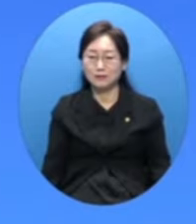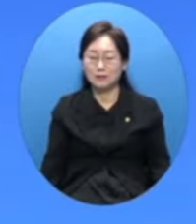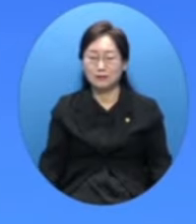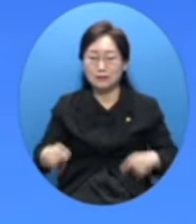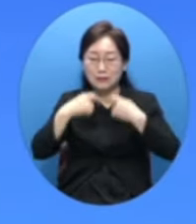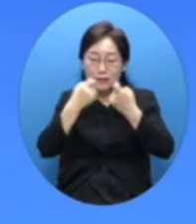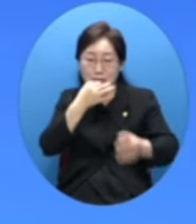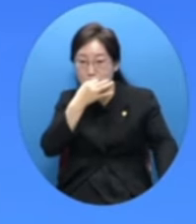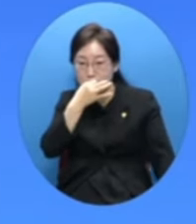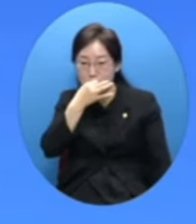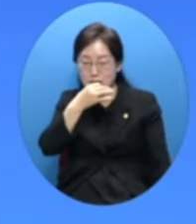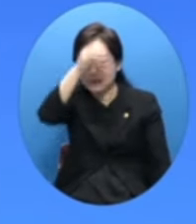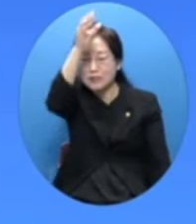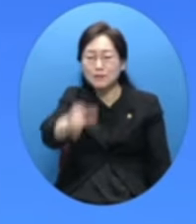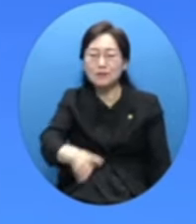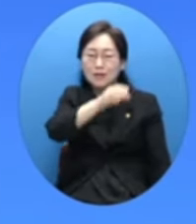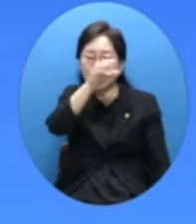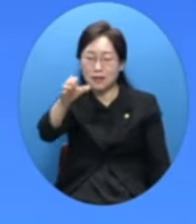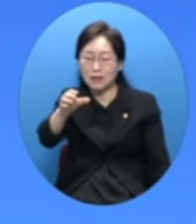이기주의를 다 십자한테 내려놓고